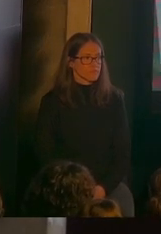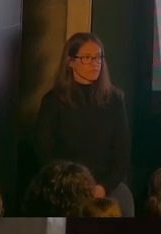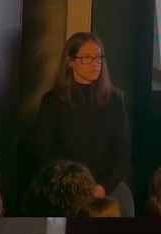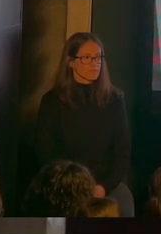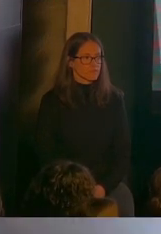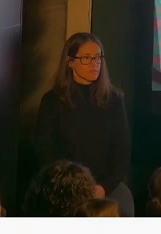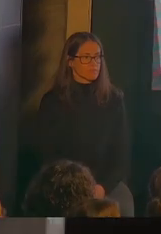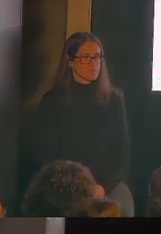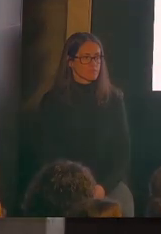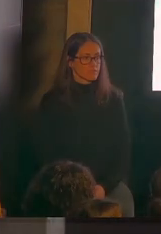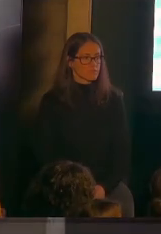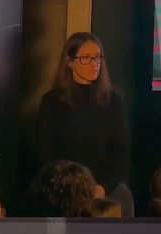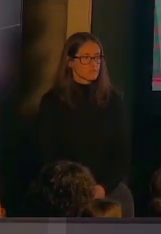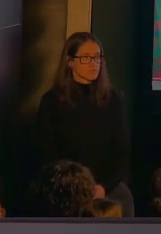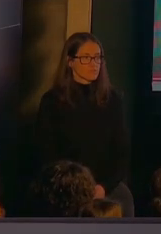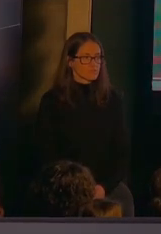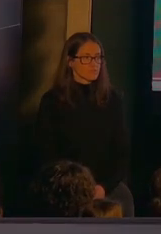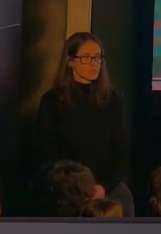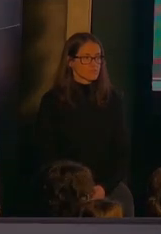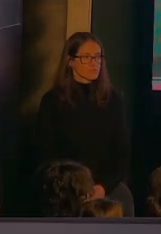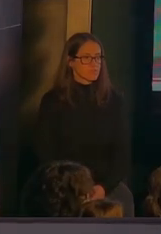Perfecte.